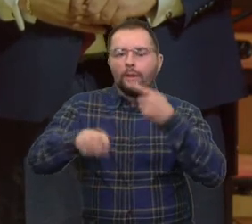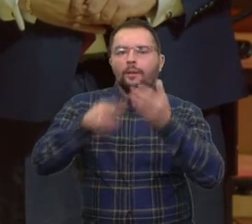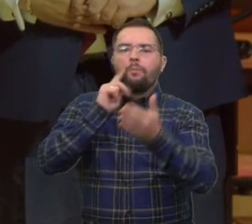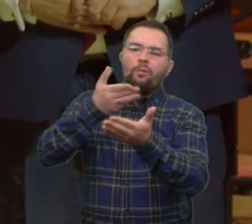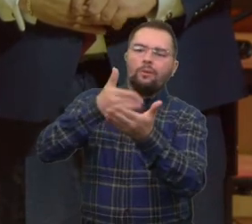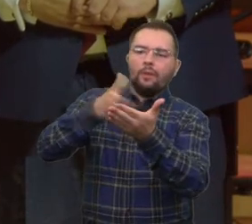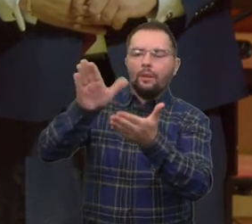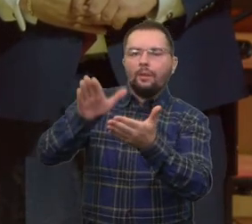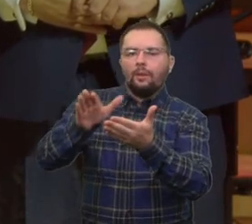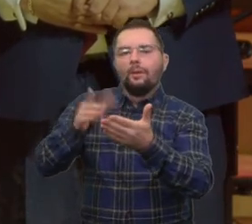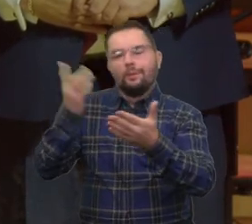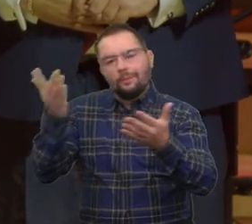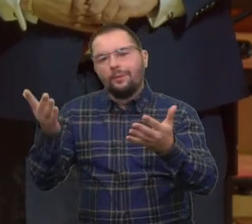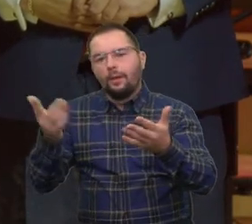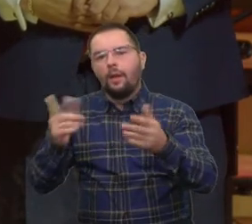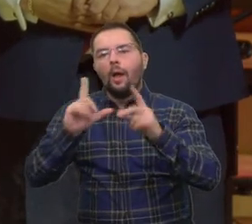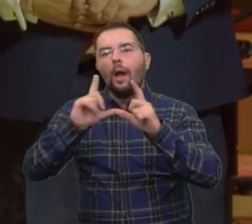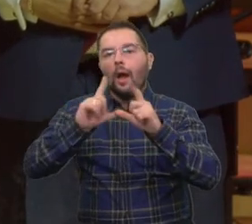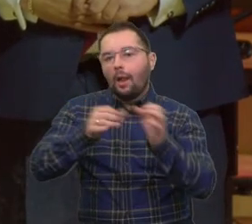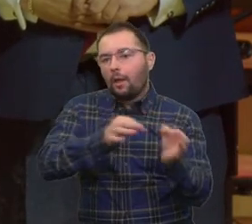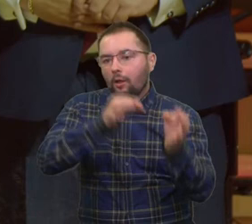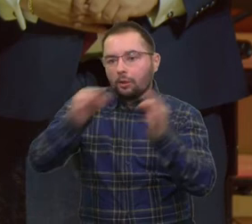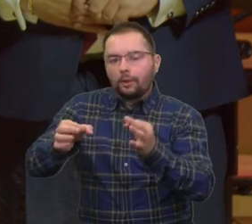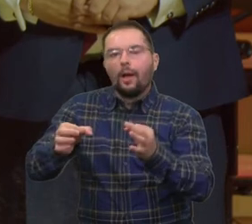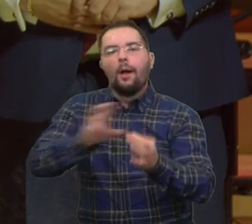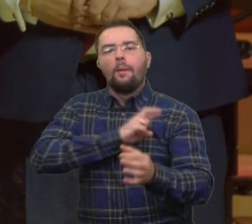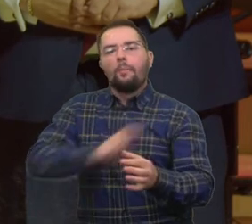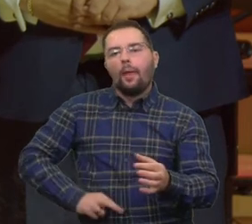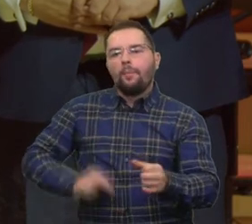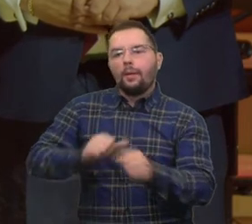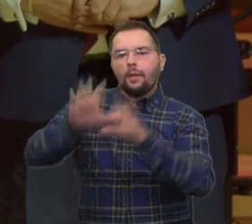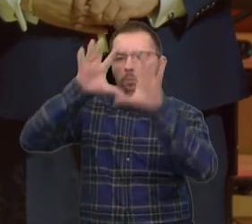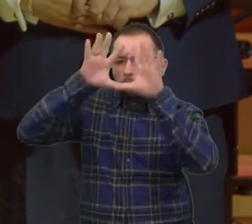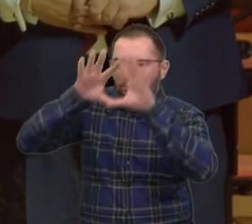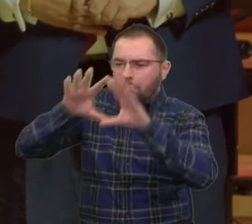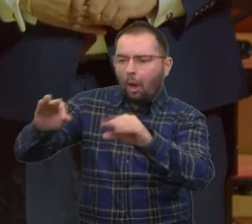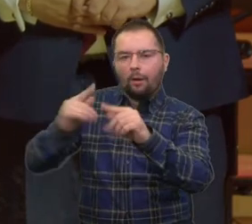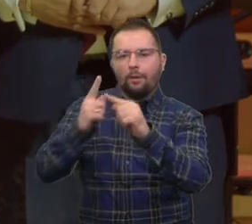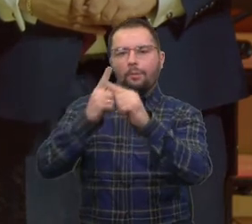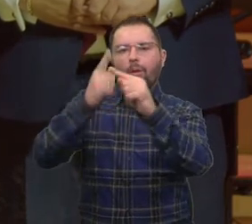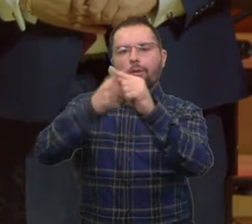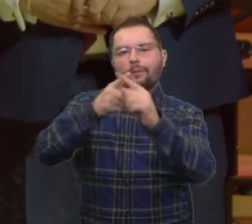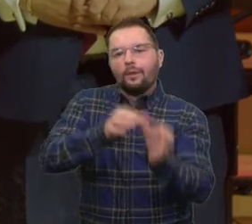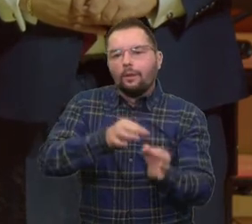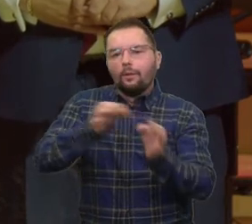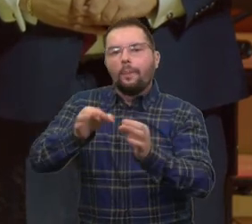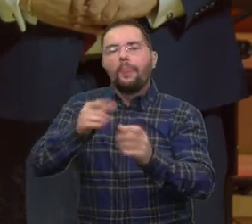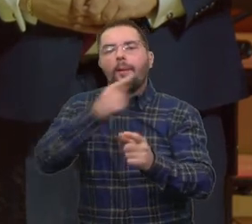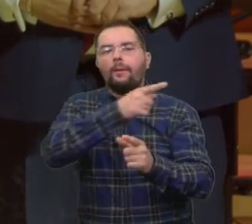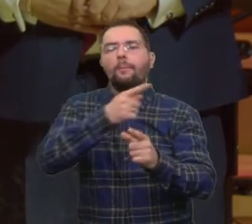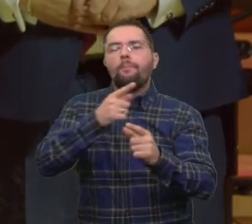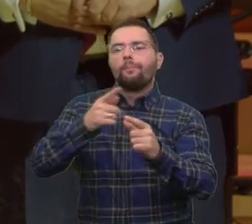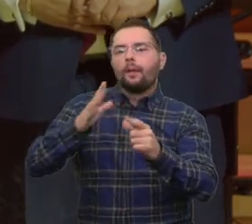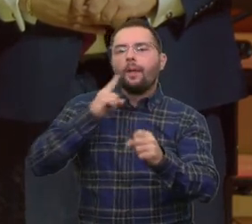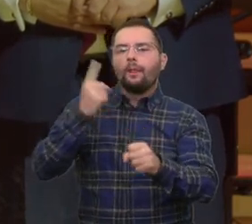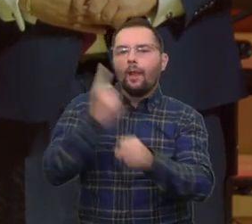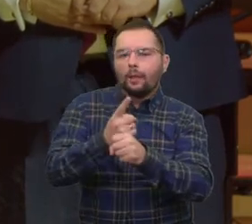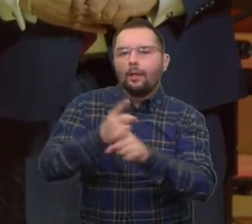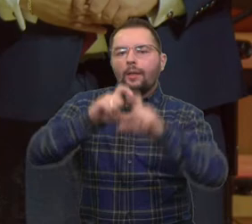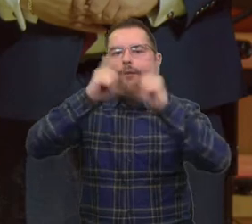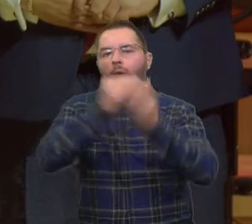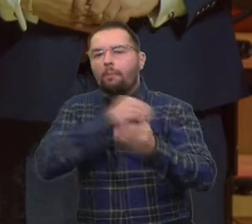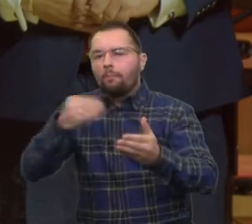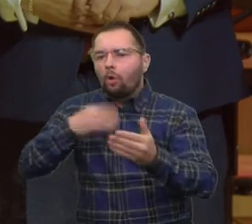że pan premier wciąż cieszy się wielką estymą i szacunkiem. A więc te decyzje, bardzo doceniamy je po latach i